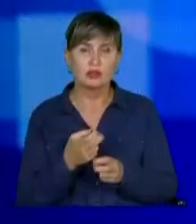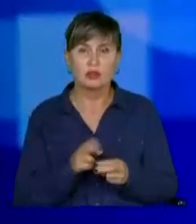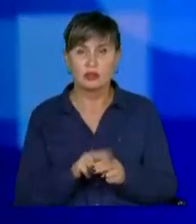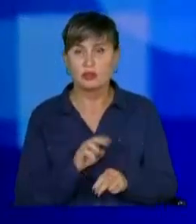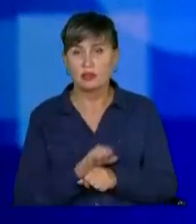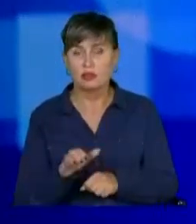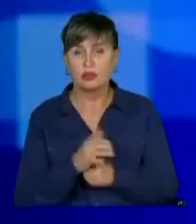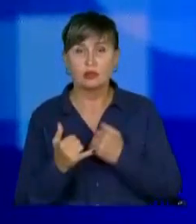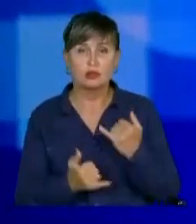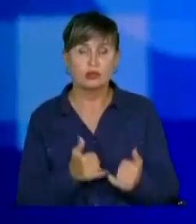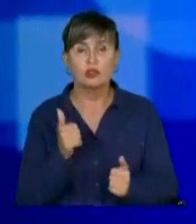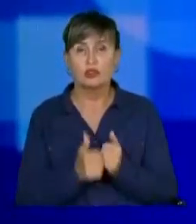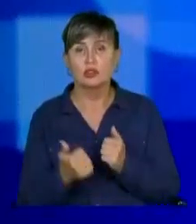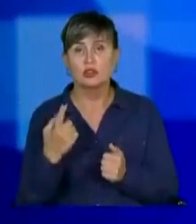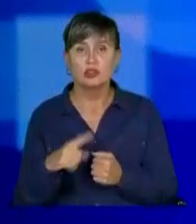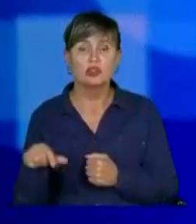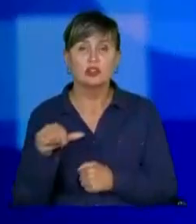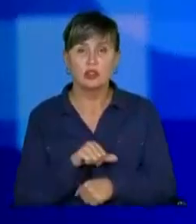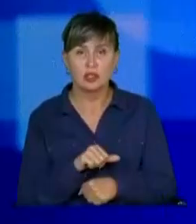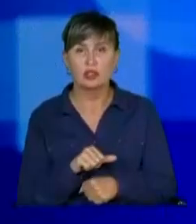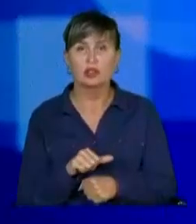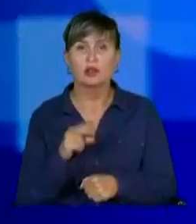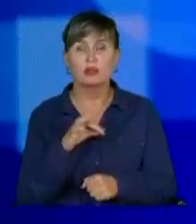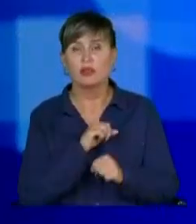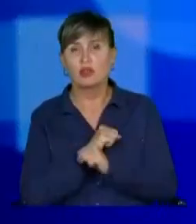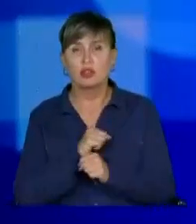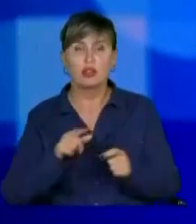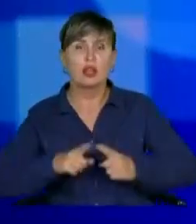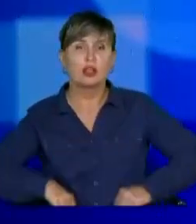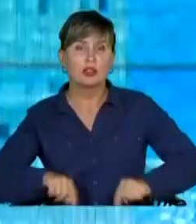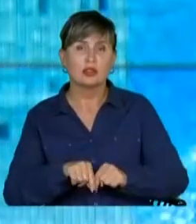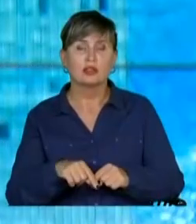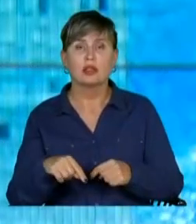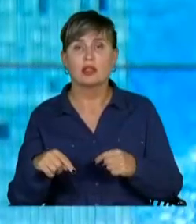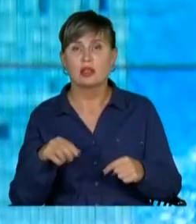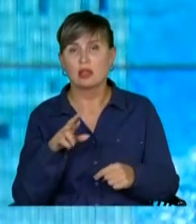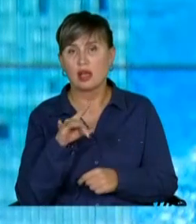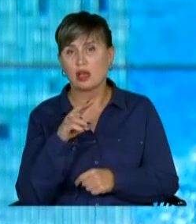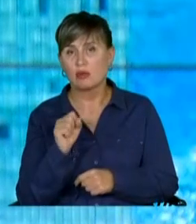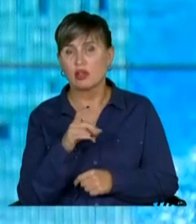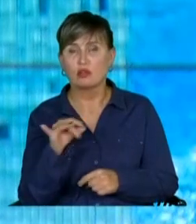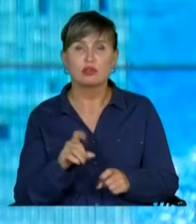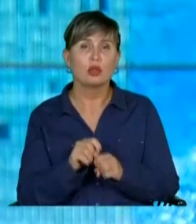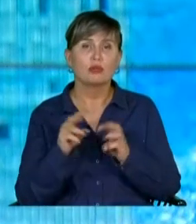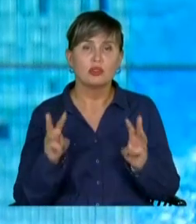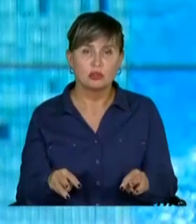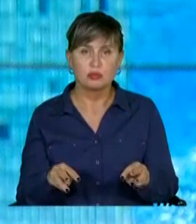услуг, еженедельно по выходным организовываются ярмарки, что также обеспечивает